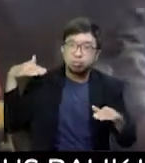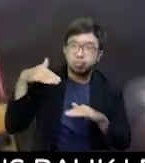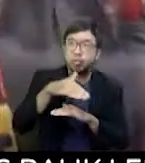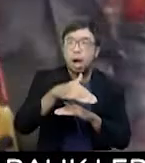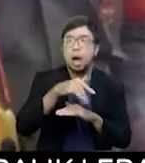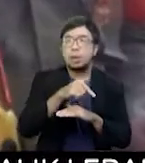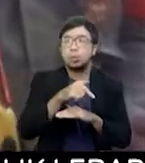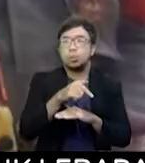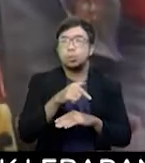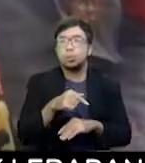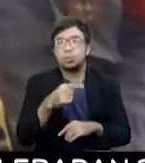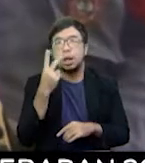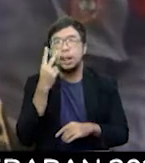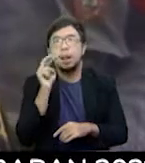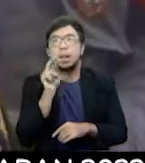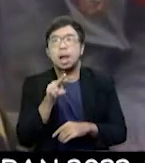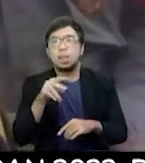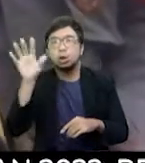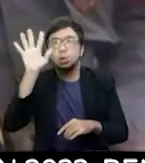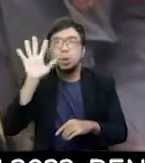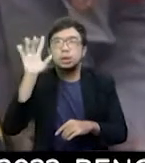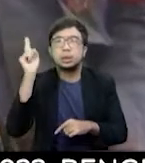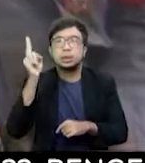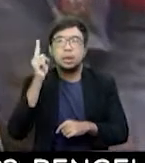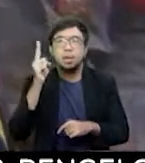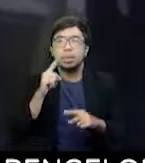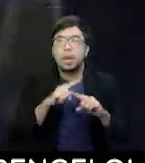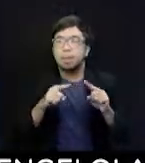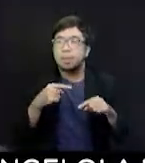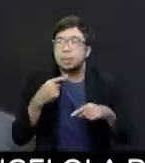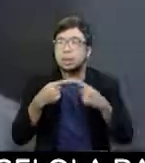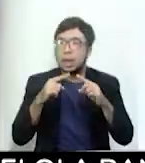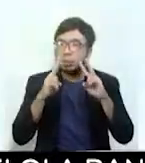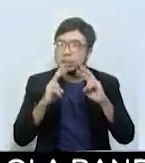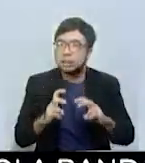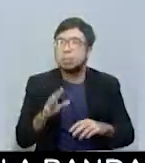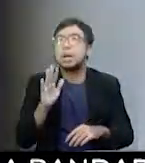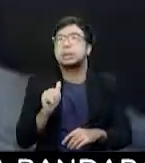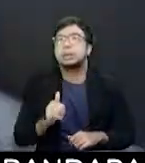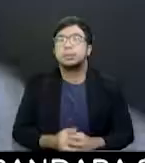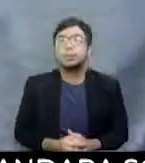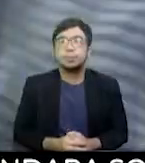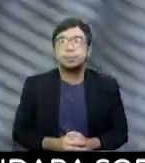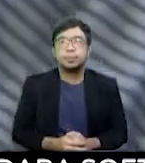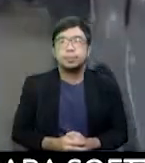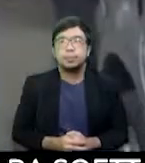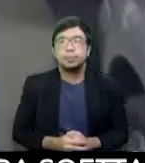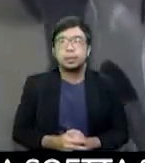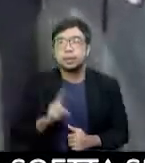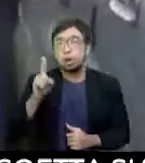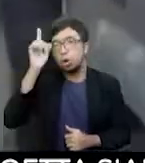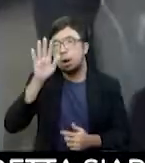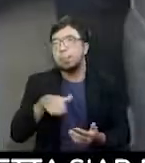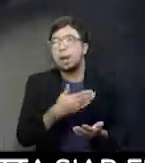tahu kondisi di cuaca di lingkungan, tapi untuk kronologi kejadian masih dalam tahap penyelidikan. 1 penumpang tewas dan belasan